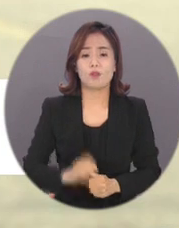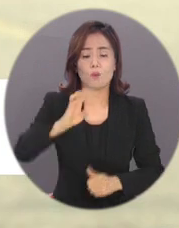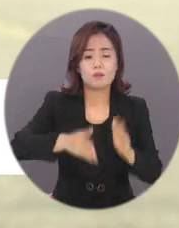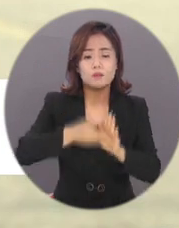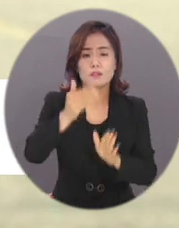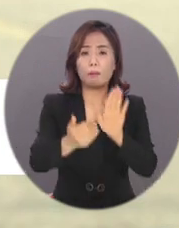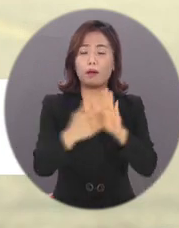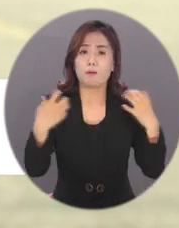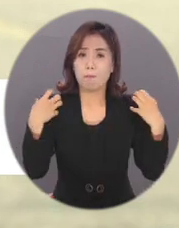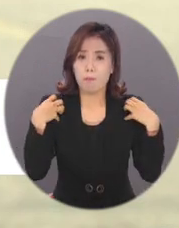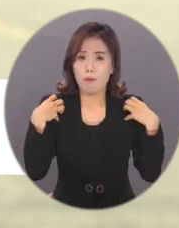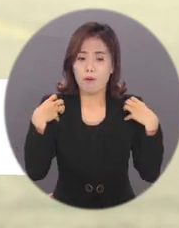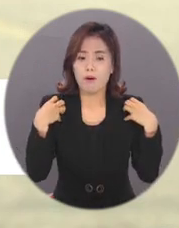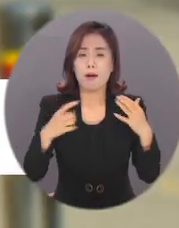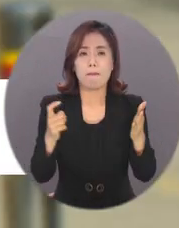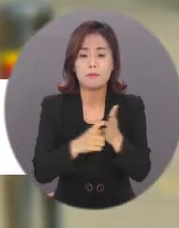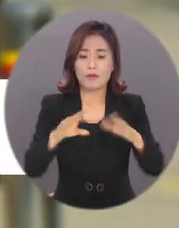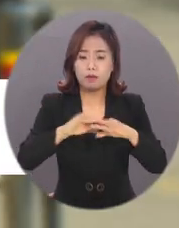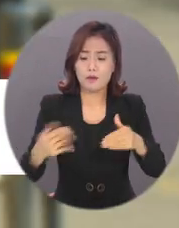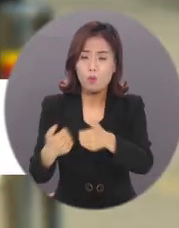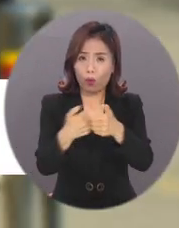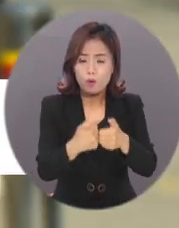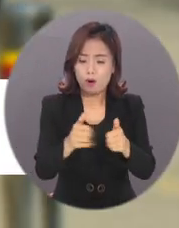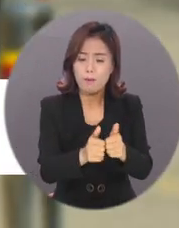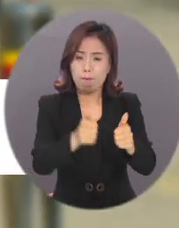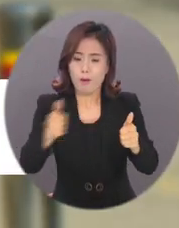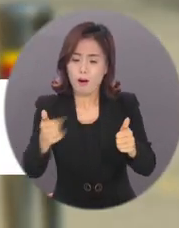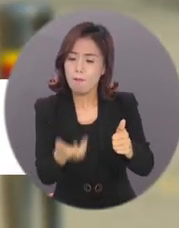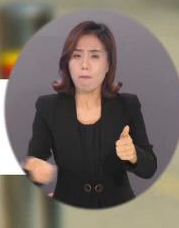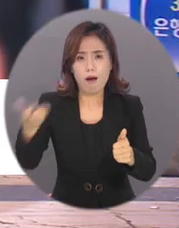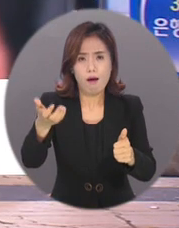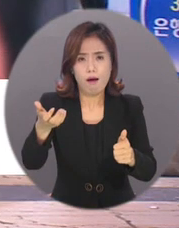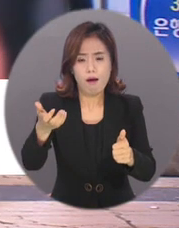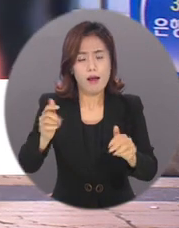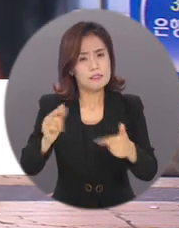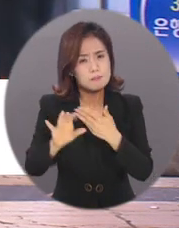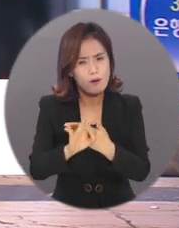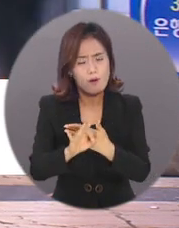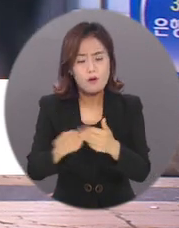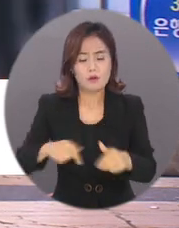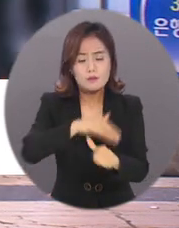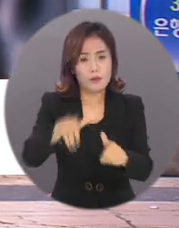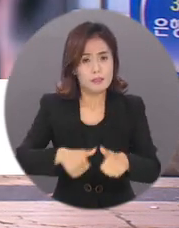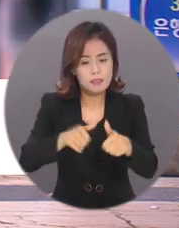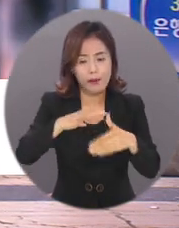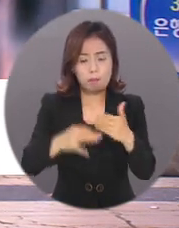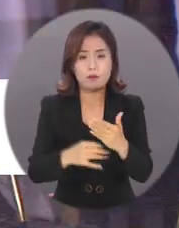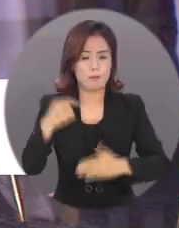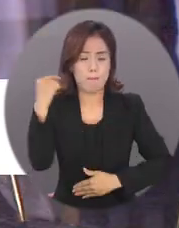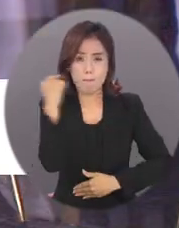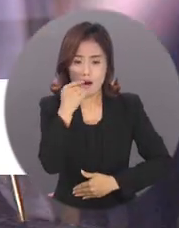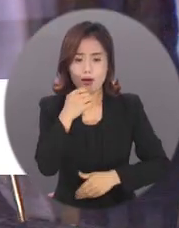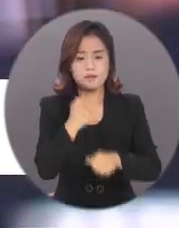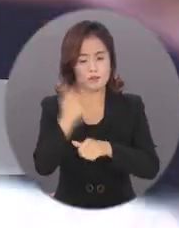광주시 방역당국은 비상대책회의를 통해 거리두기 단계를 상향할 것인지 아니면 상황에 맞춰 방역수칙만 강화할